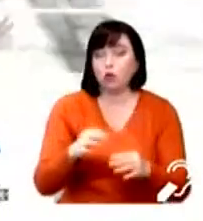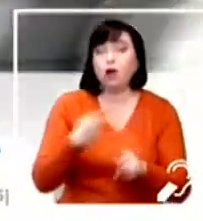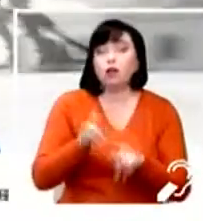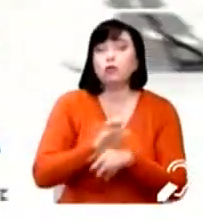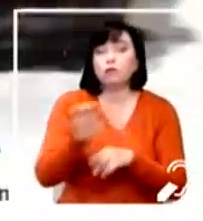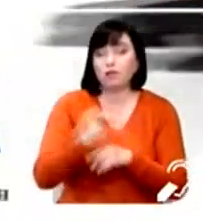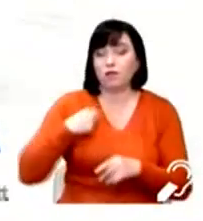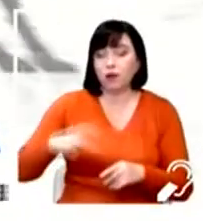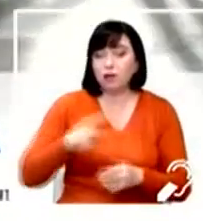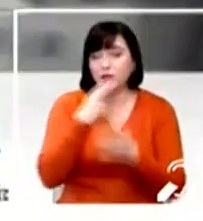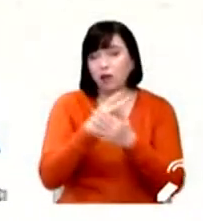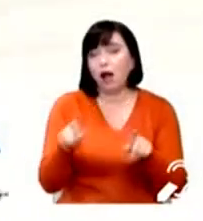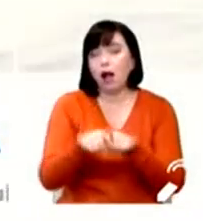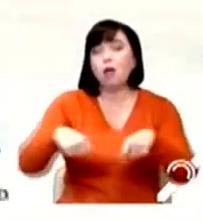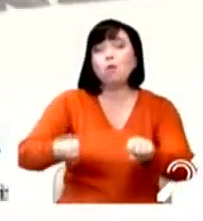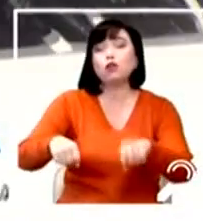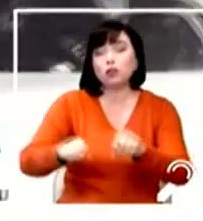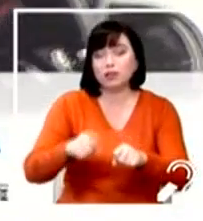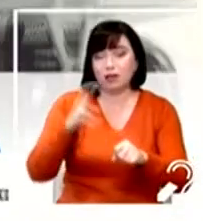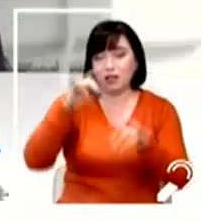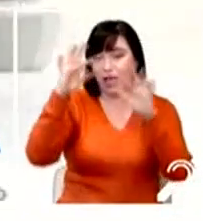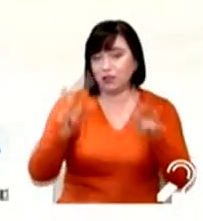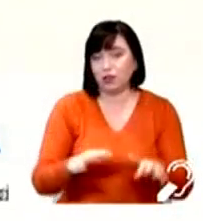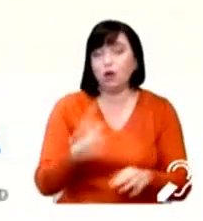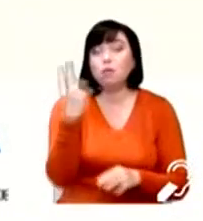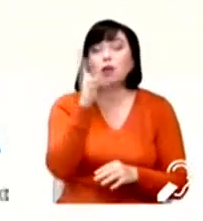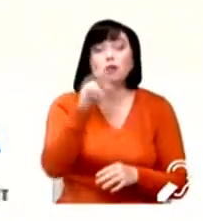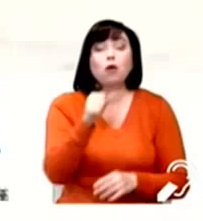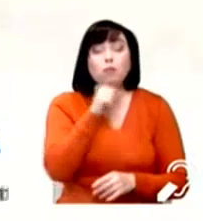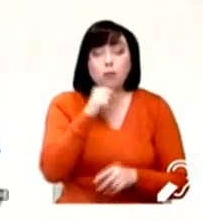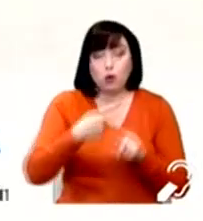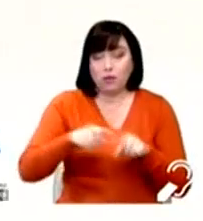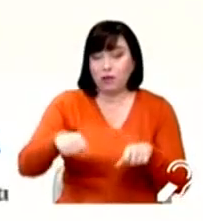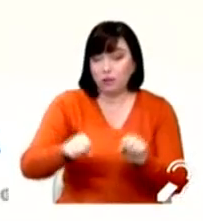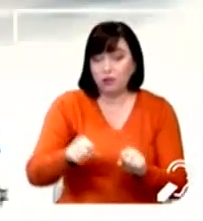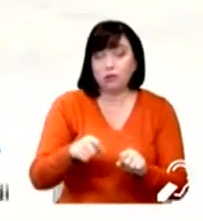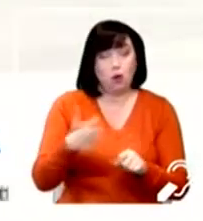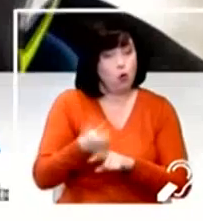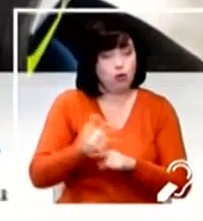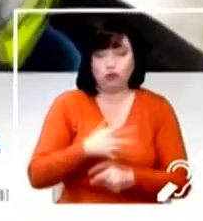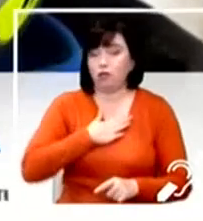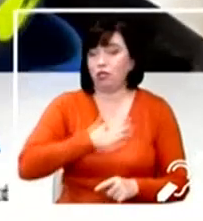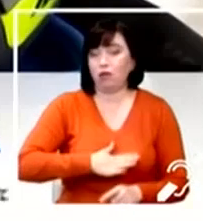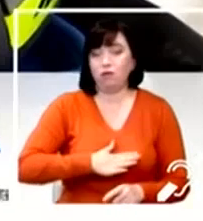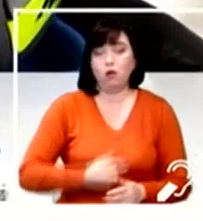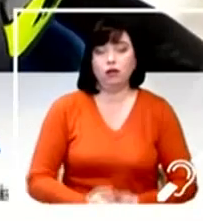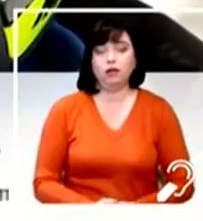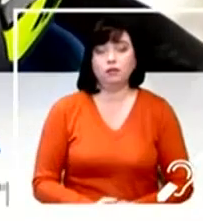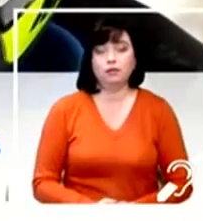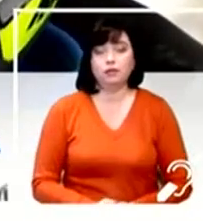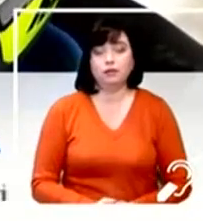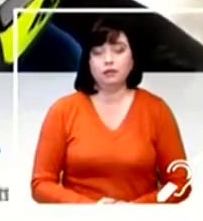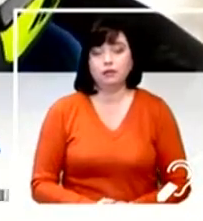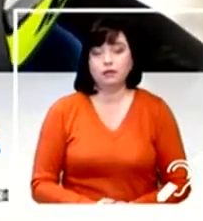în Franța și care arată mai degrabă ca o motocicletă pe zăpadă. Primii care au testat acest nou vehicul sunt încântați. E super cool, e